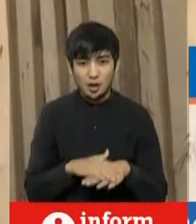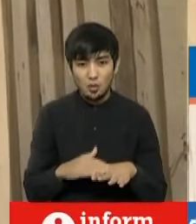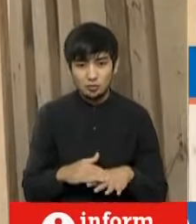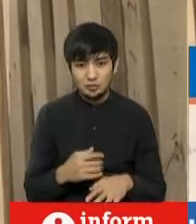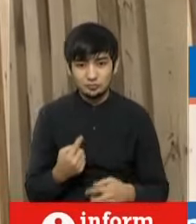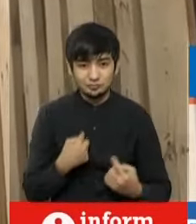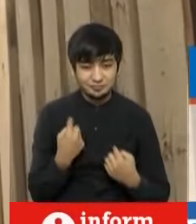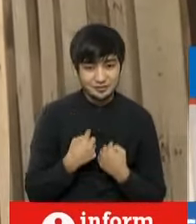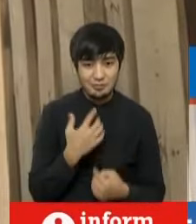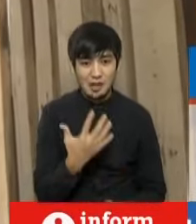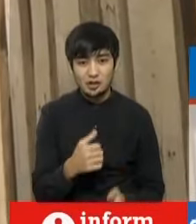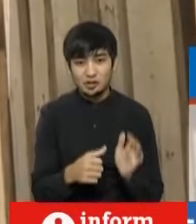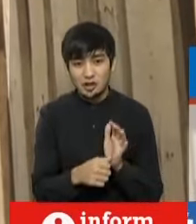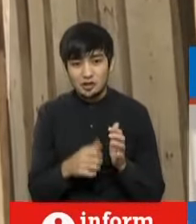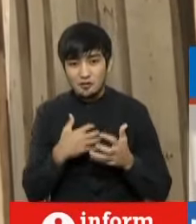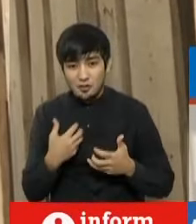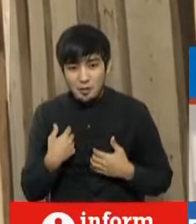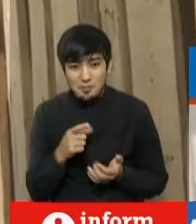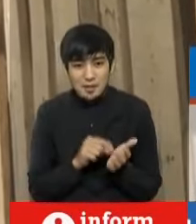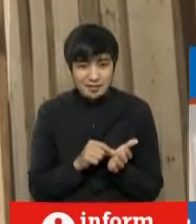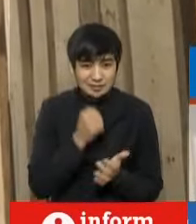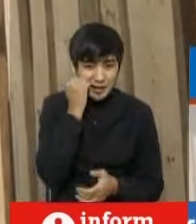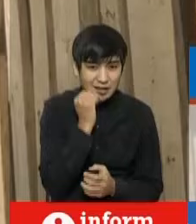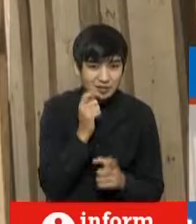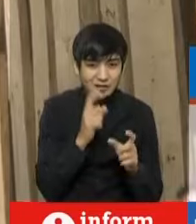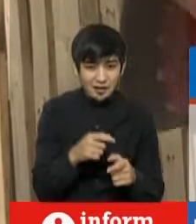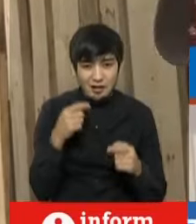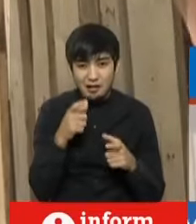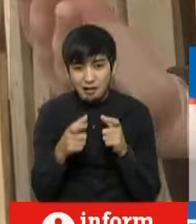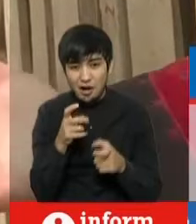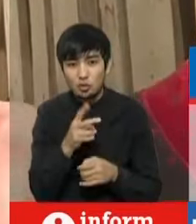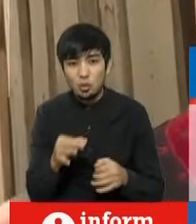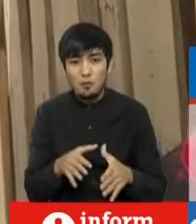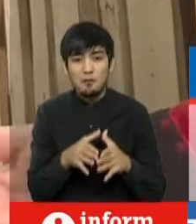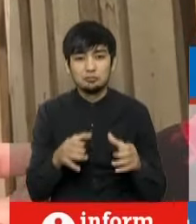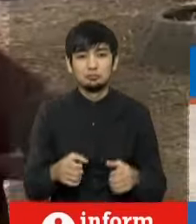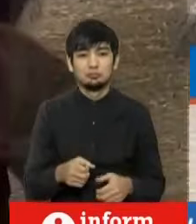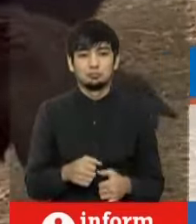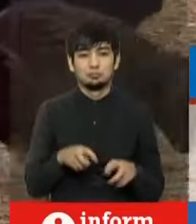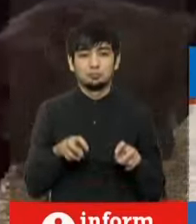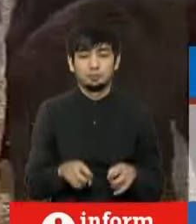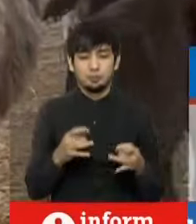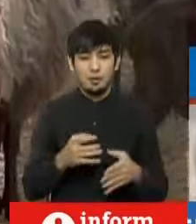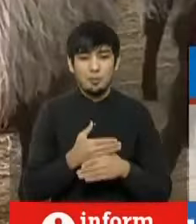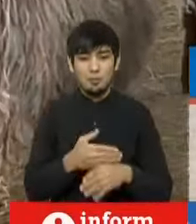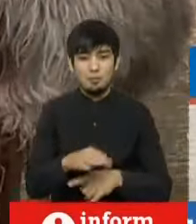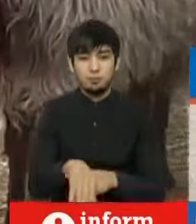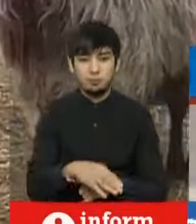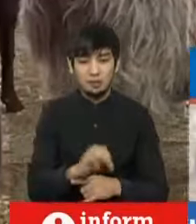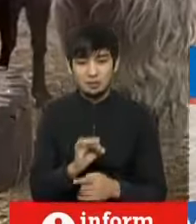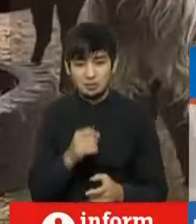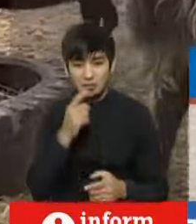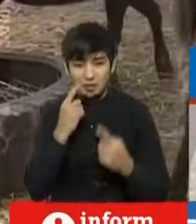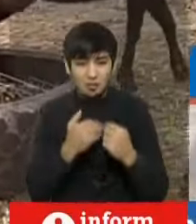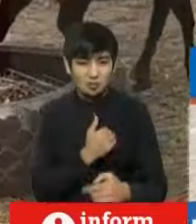жағдайы жоқ. 5-6 малымен отқан пенсияда кісілер отқанды шырылдап жатыр, бірақ шенеуіктер ұпай түгел отыр. Айта кету керек, жыларман болған